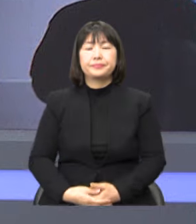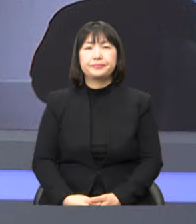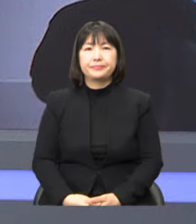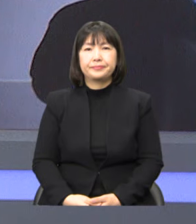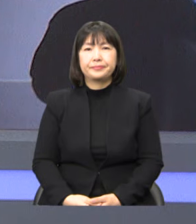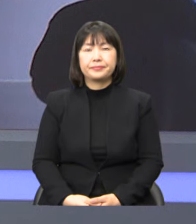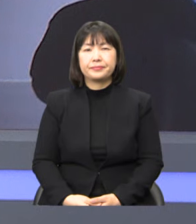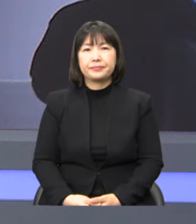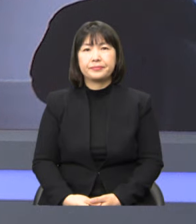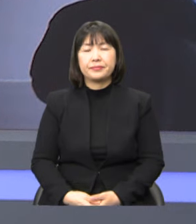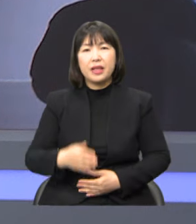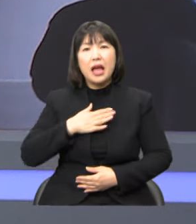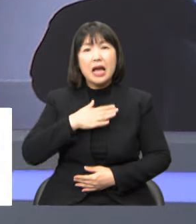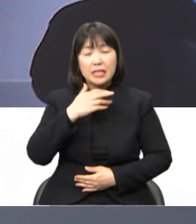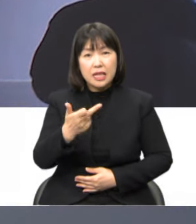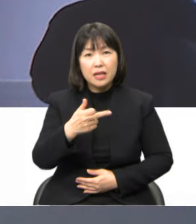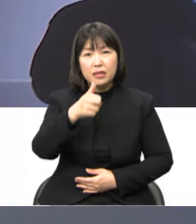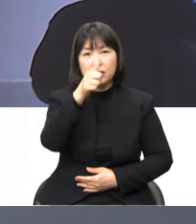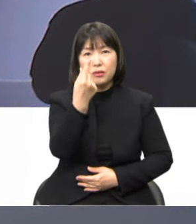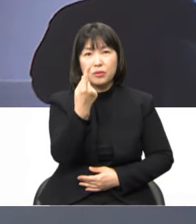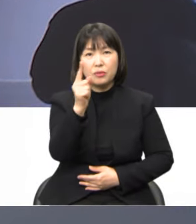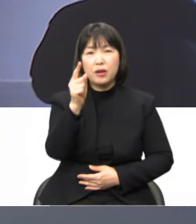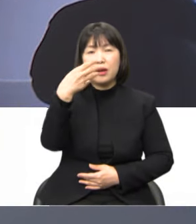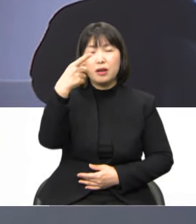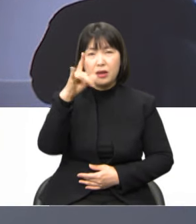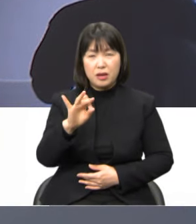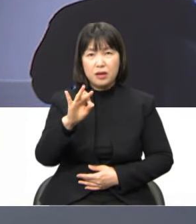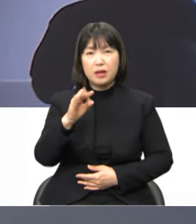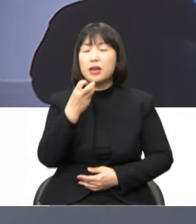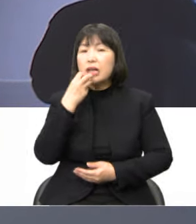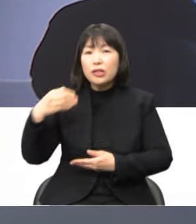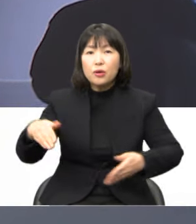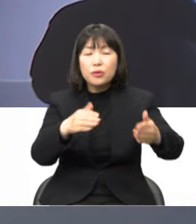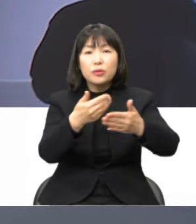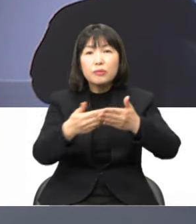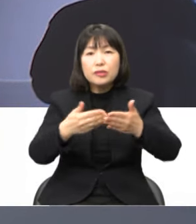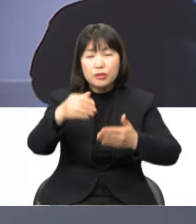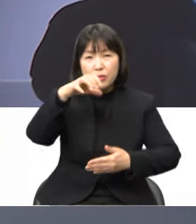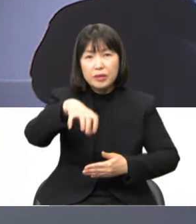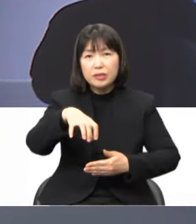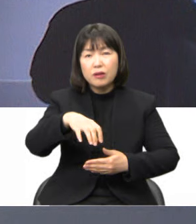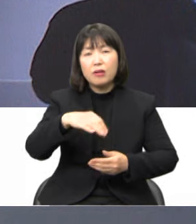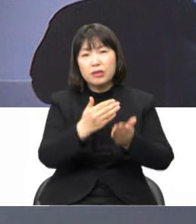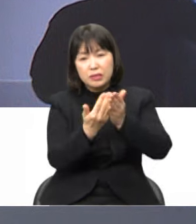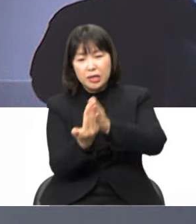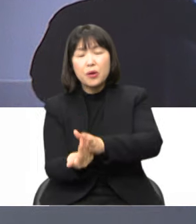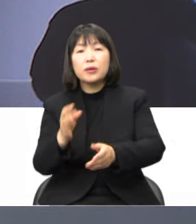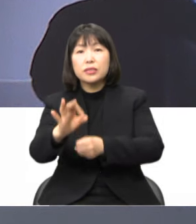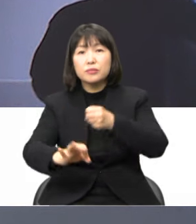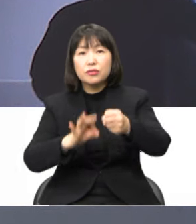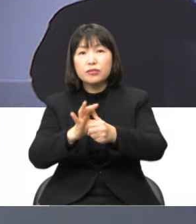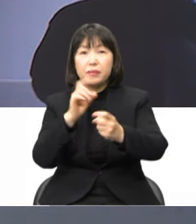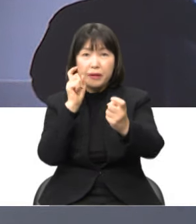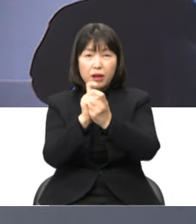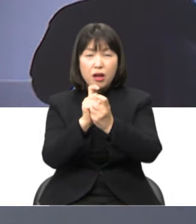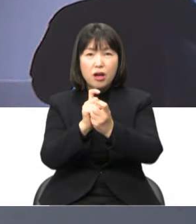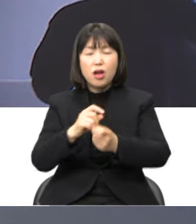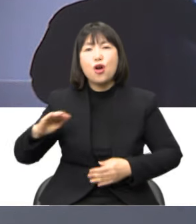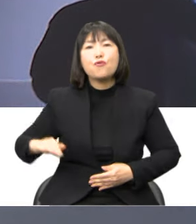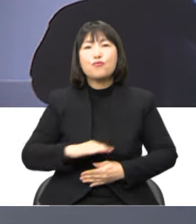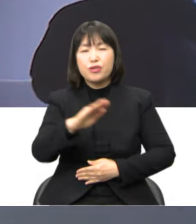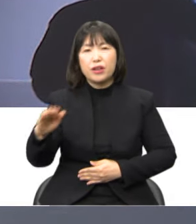안산 화랑유원지에 위치한 경기도 미술관에서는 세월호 참사 10주기를 맞아 우리가 바다라는